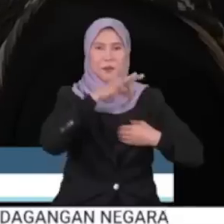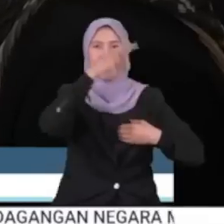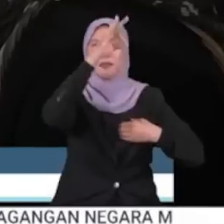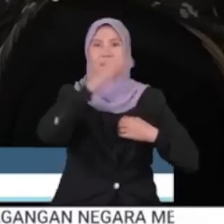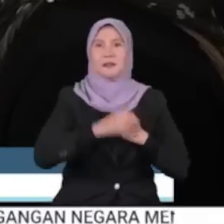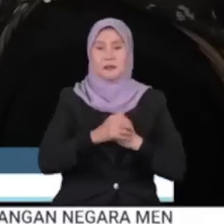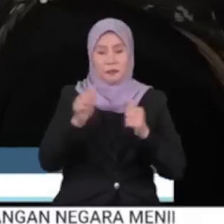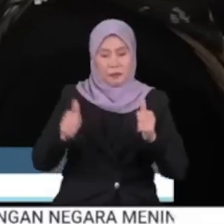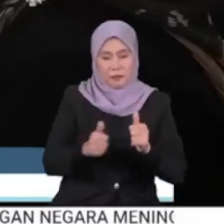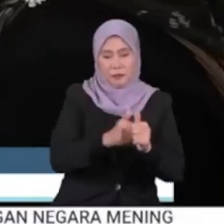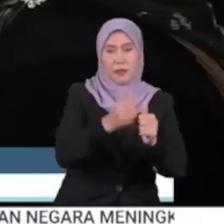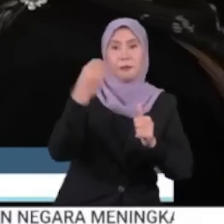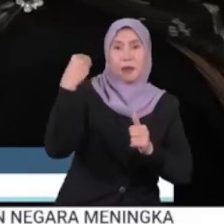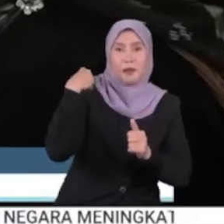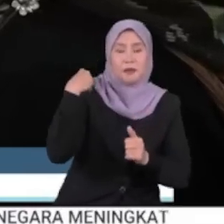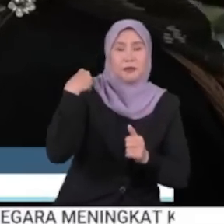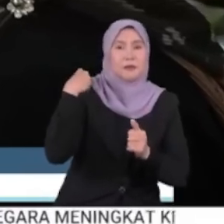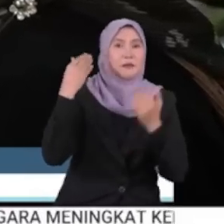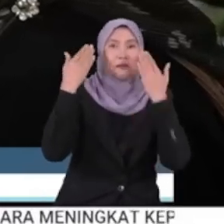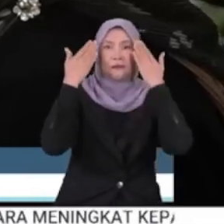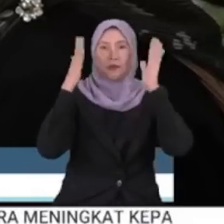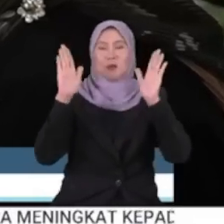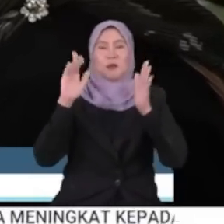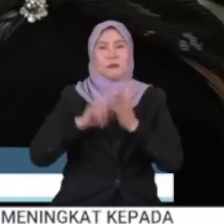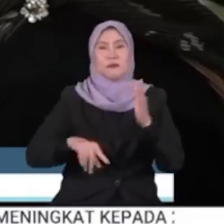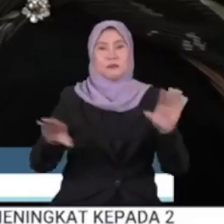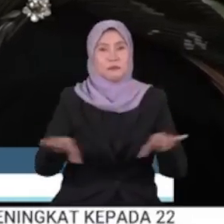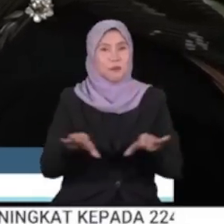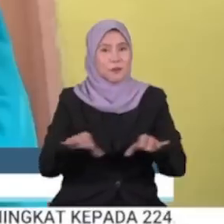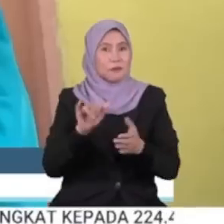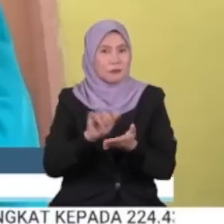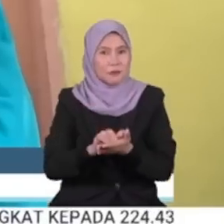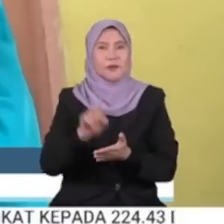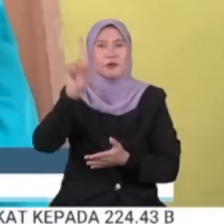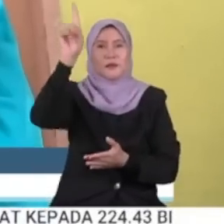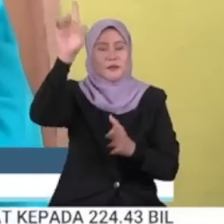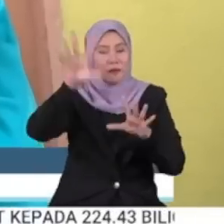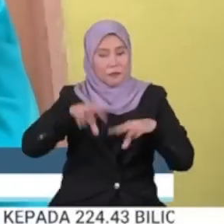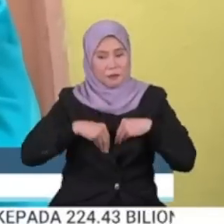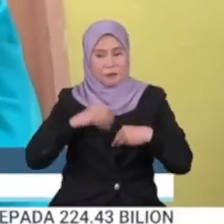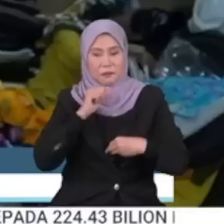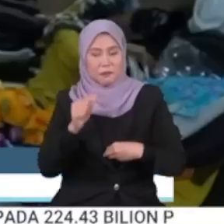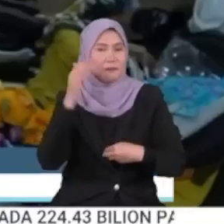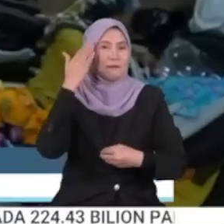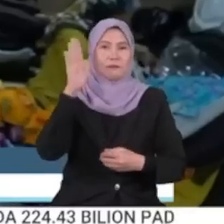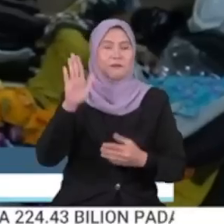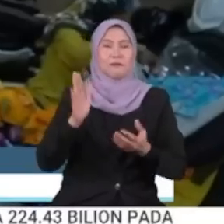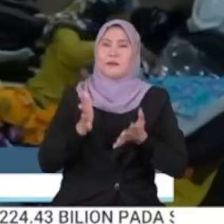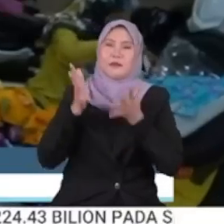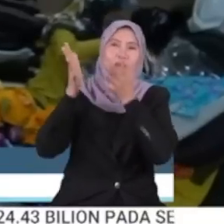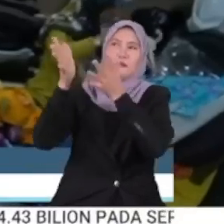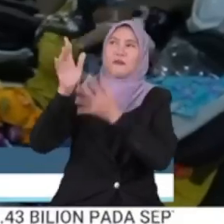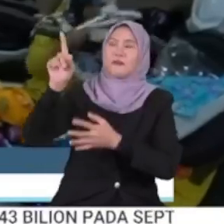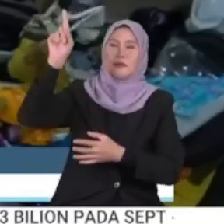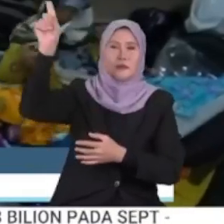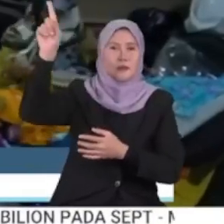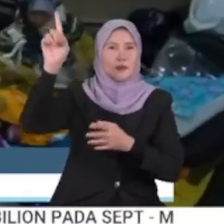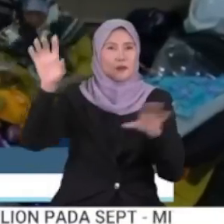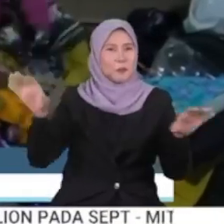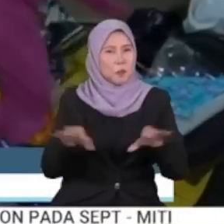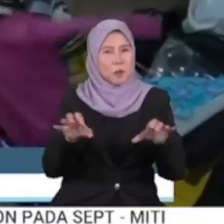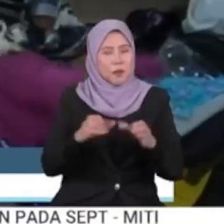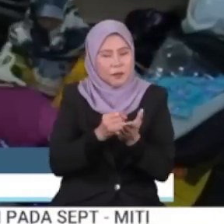kita kejar pahala sebab kita tak tahu apa yang kita buat ni Allah terima ke tak. Jadi kita serah pada Allah kan. Kita